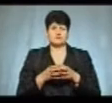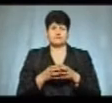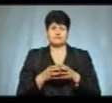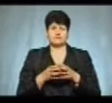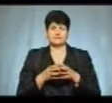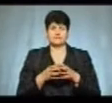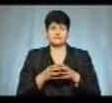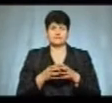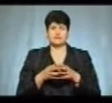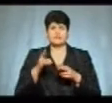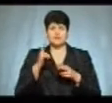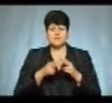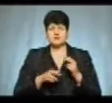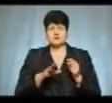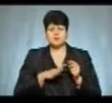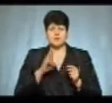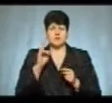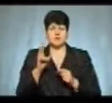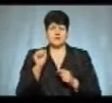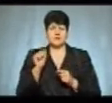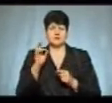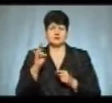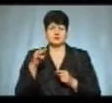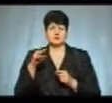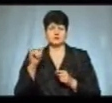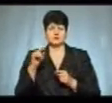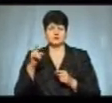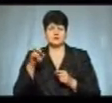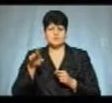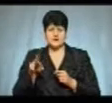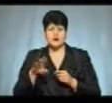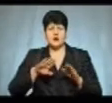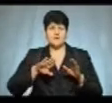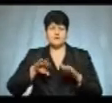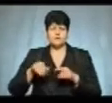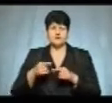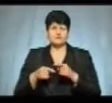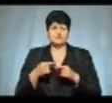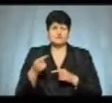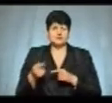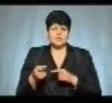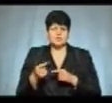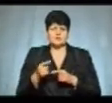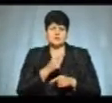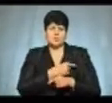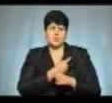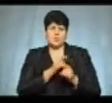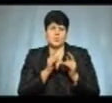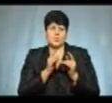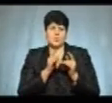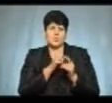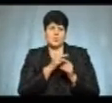мене контузило. Я вже після контузії через госпіталь прийшов